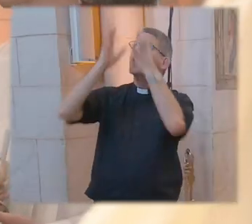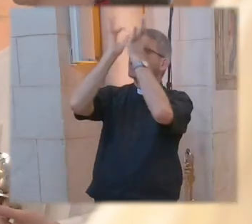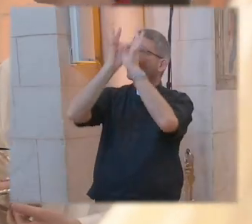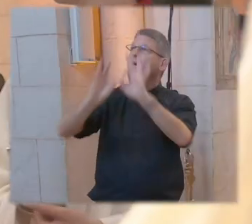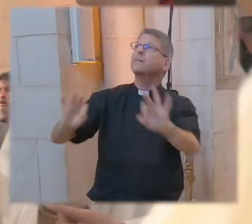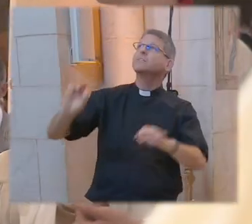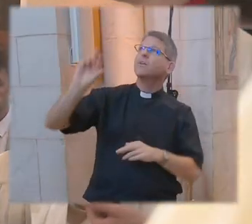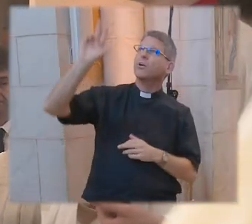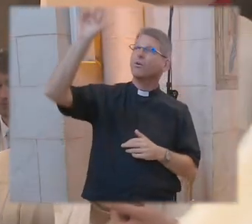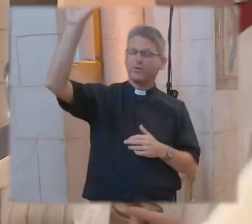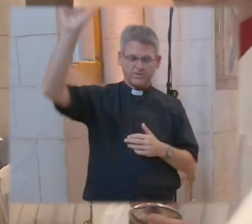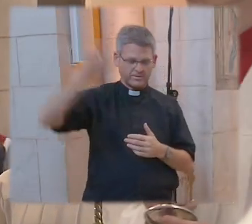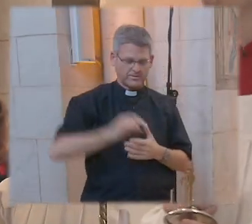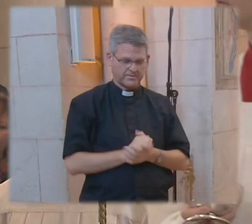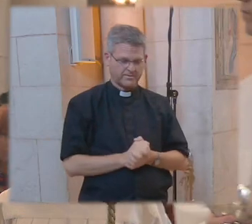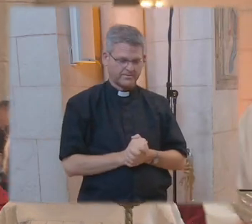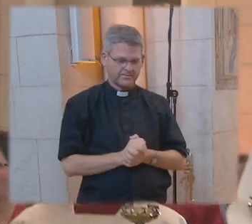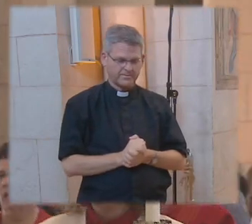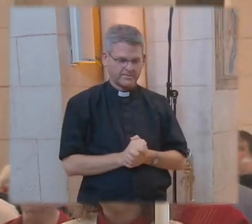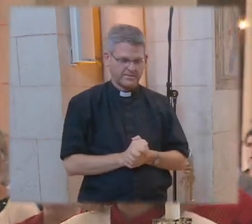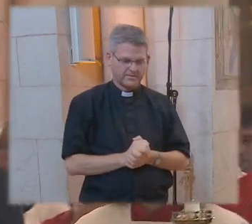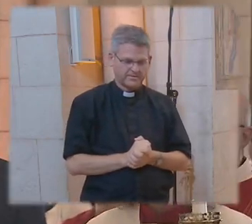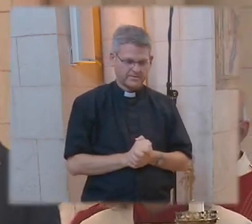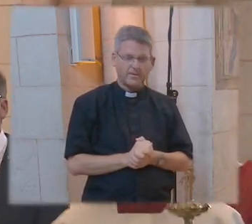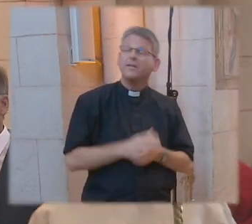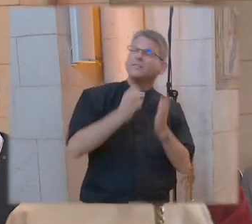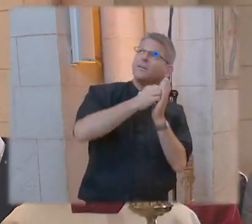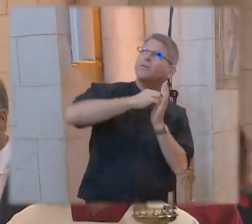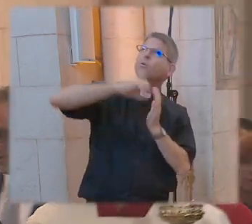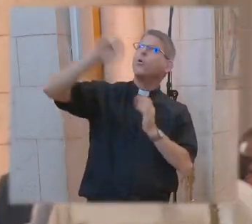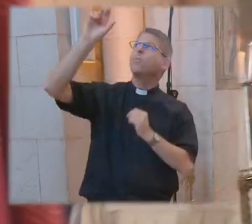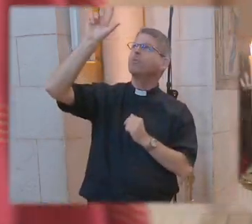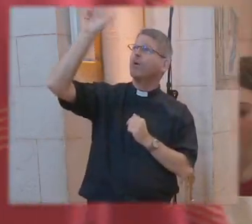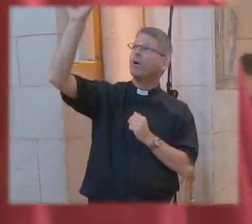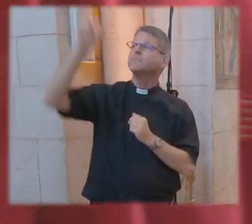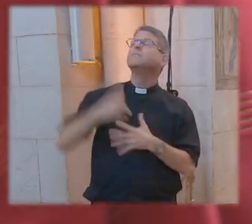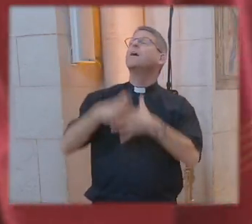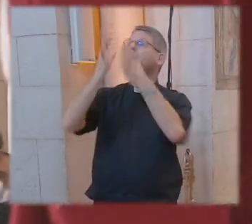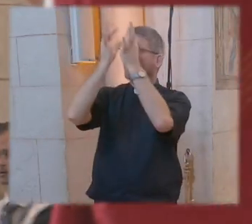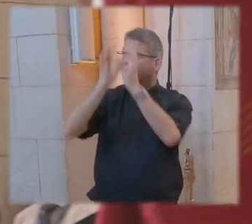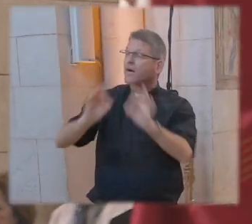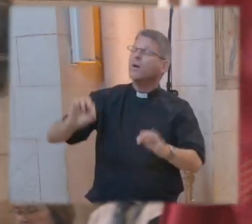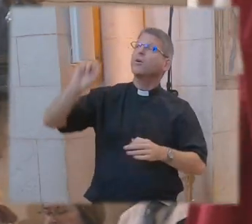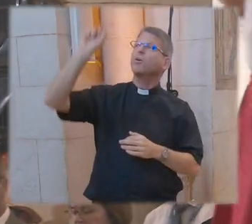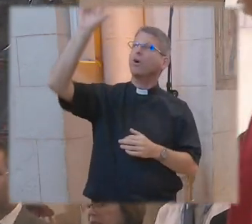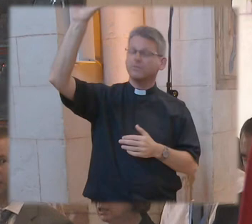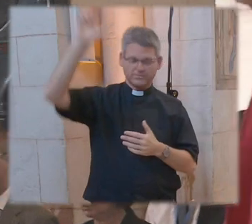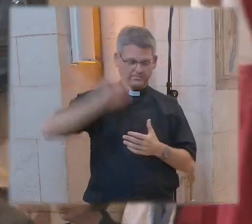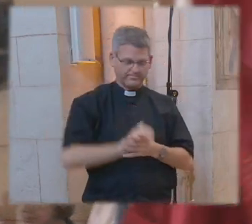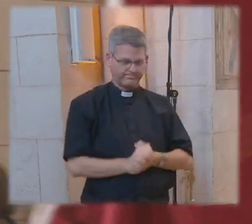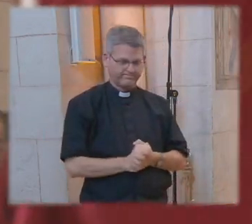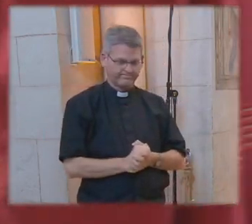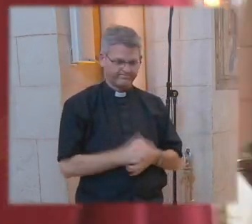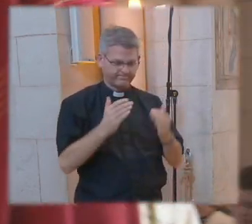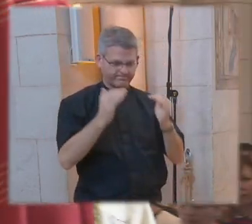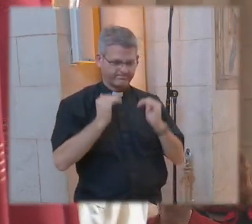versilbertes Messingsensorium, das aus dem Bestand der Diözese umgearbeitet worden ist.